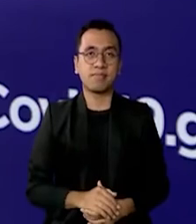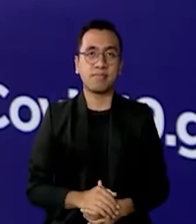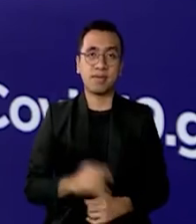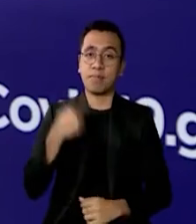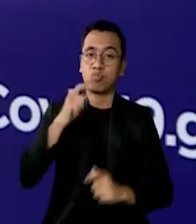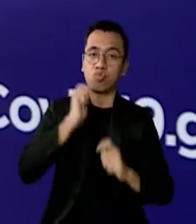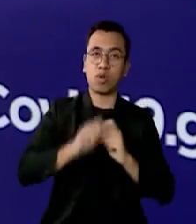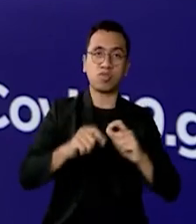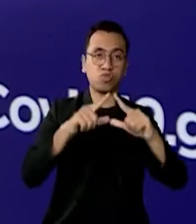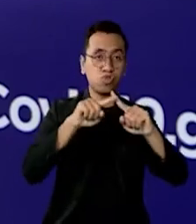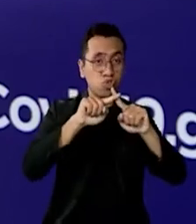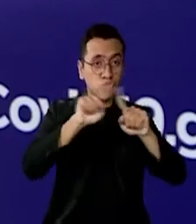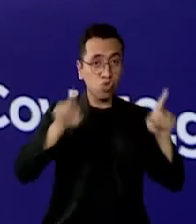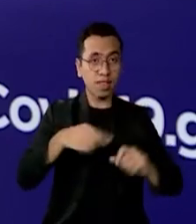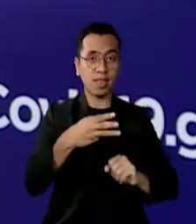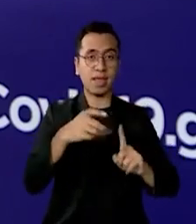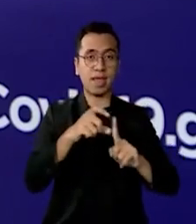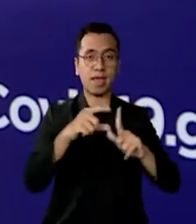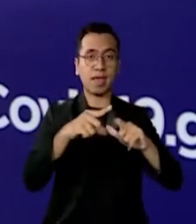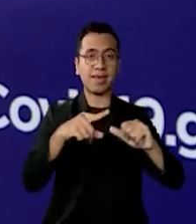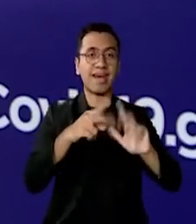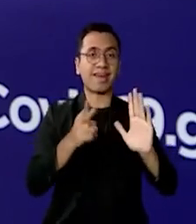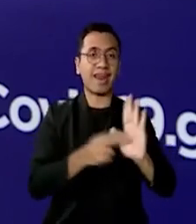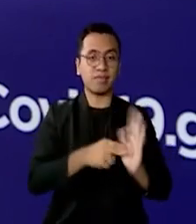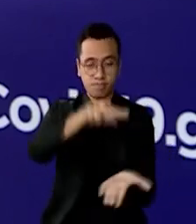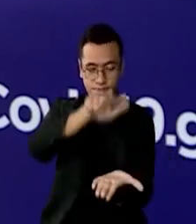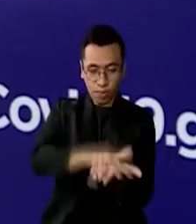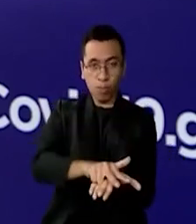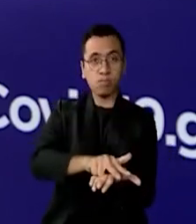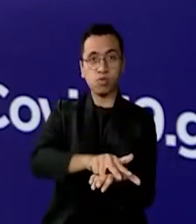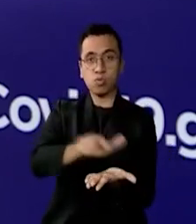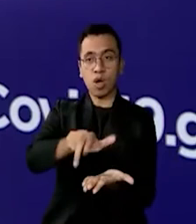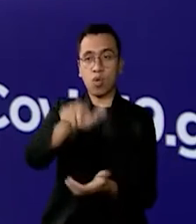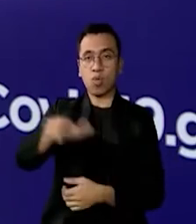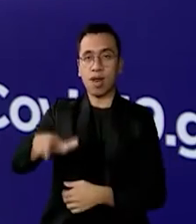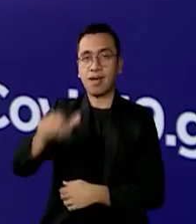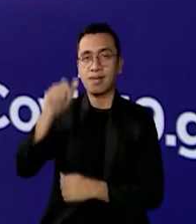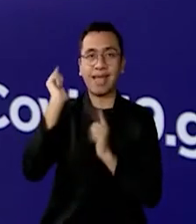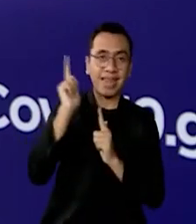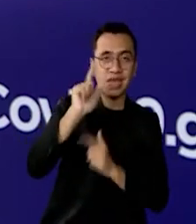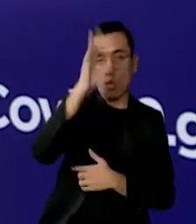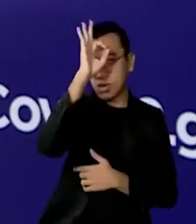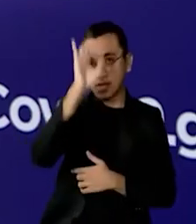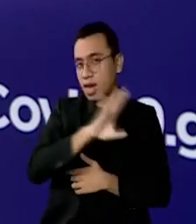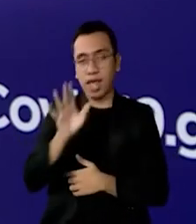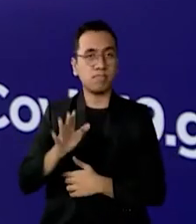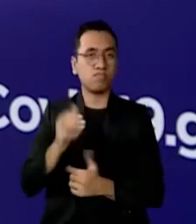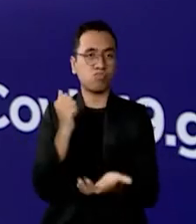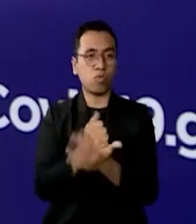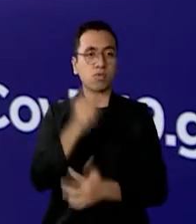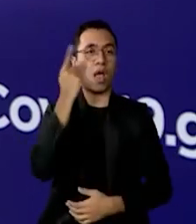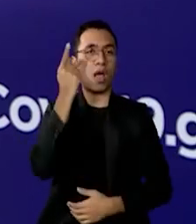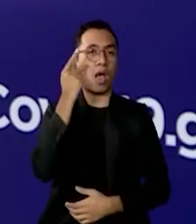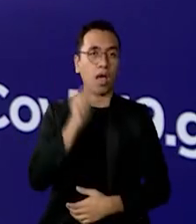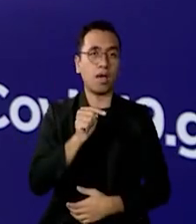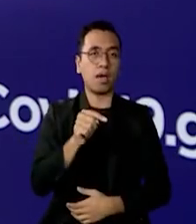surat edaran dan itu sudah disepakati dengan semua aparat di teman-teman TNI teman-teman Polri kita akan jaga semua jaga